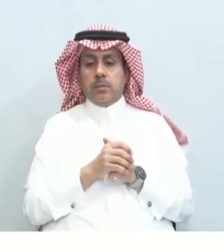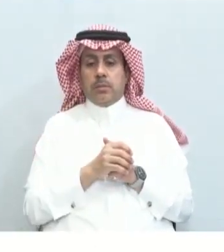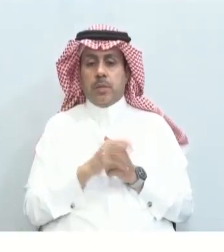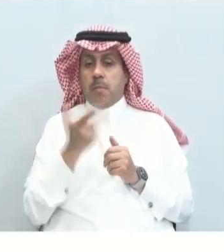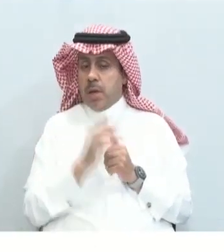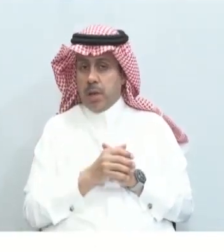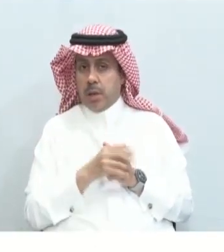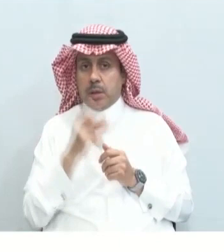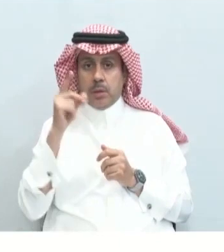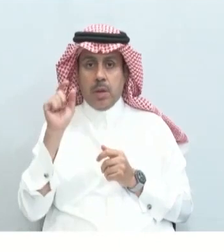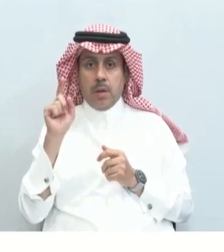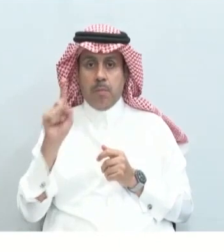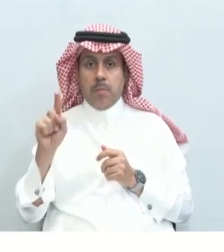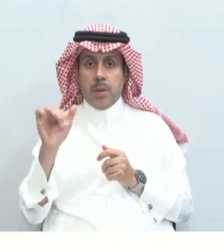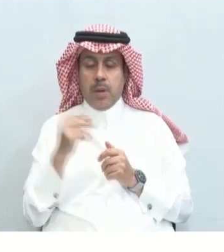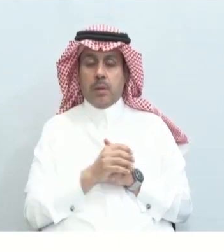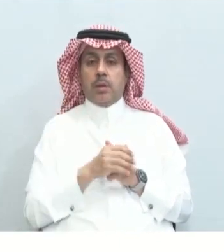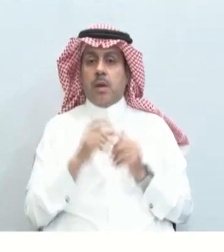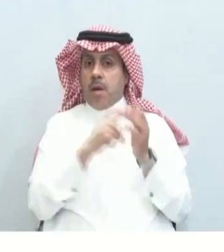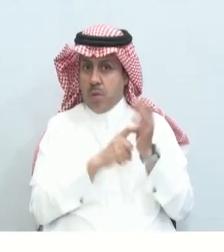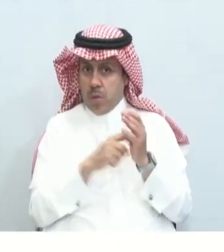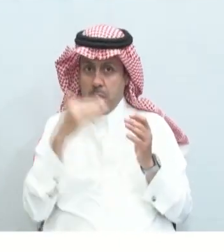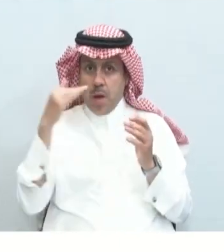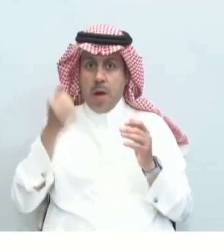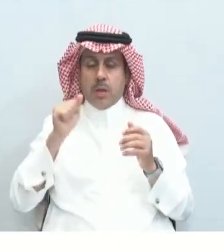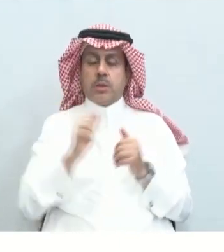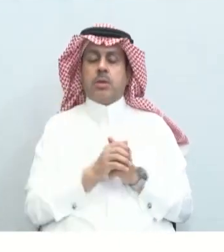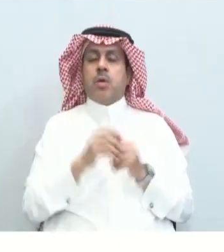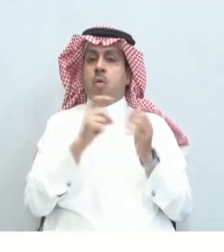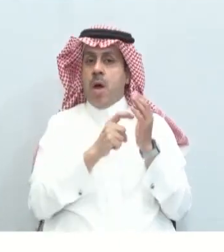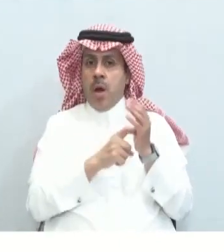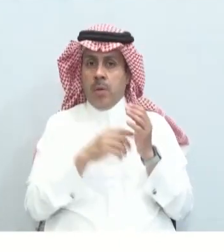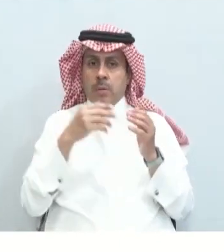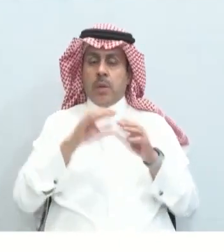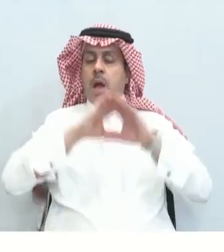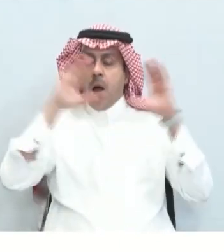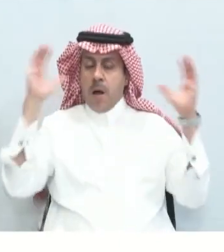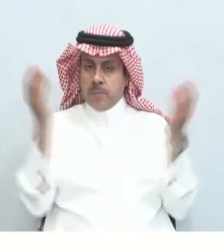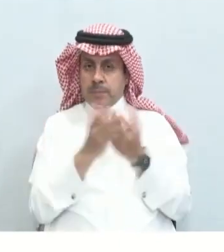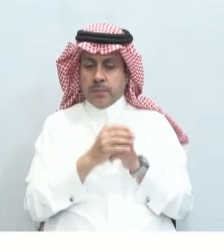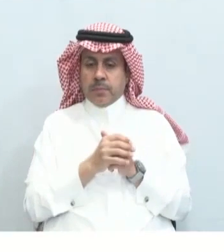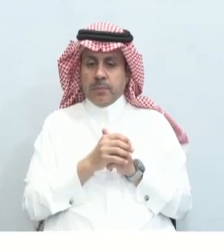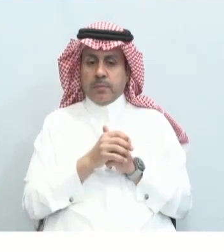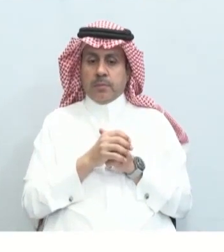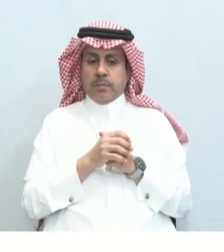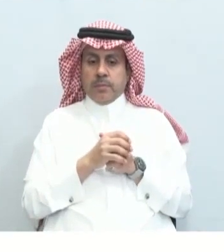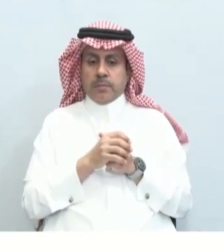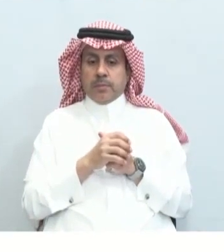ما هي طبيعه القانون الخاص والقانون العام ما هي طبيعه القانون الخاص والقانون العام